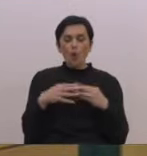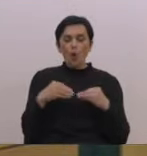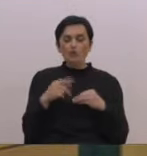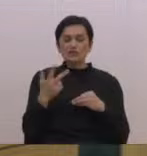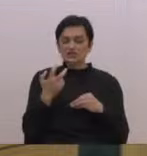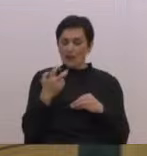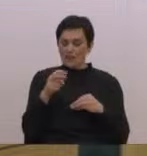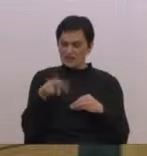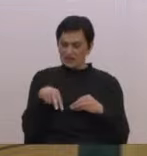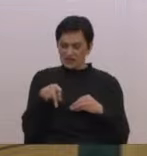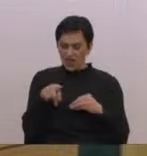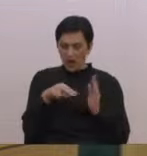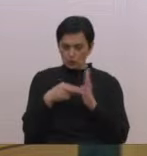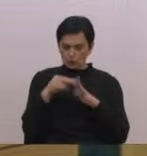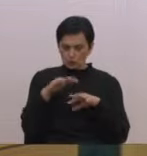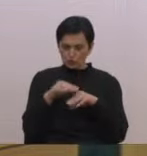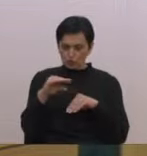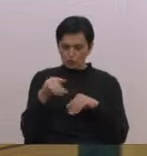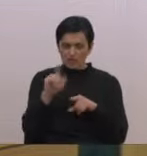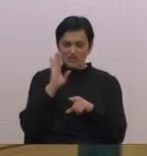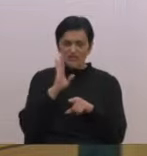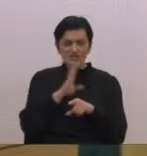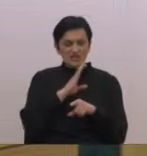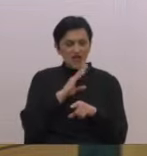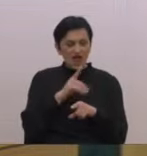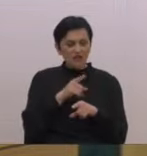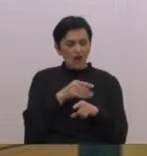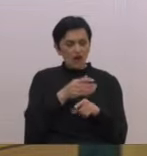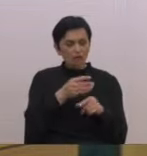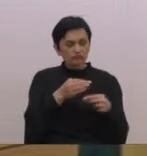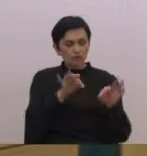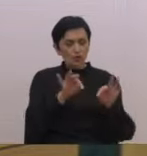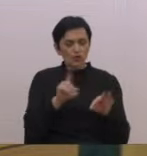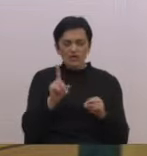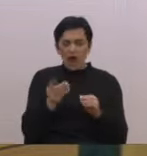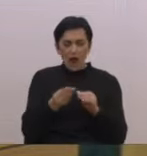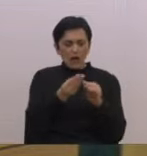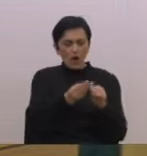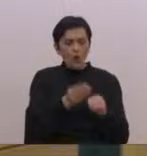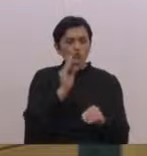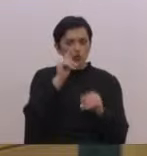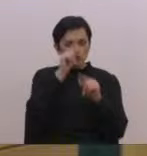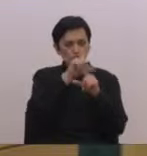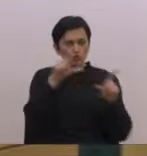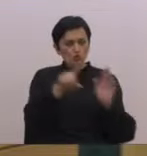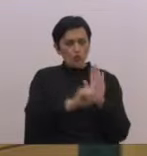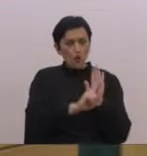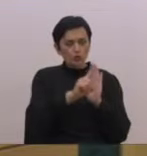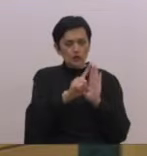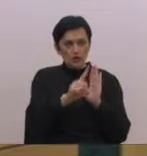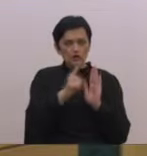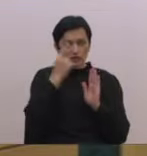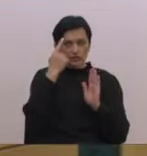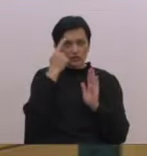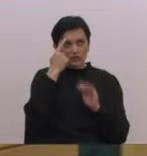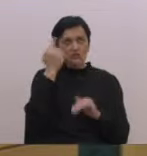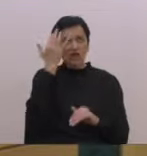ბიუჯეტიან ოჯახში. როგორ უნდა გაუშვას დედამ, რა უნდა გაატანოს, როცა მიდის სკოლაში ბავშვი? აი წარმოვიდგინოთ უბრალოდ